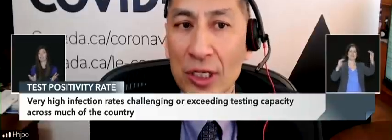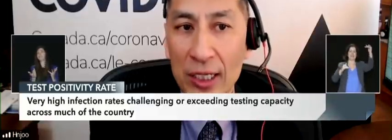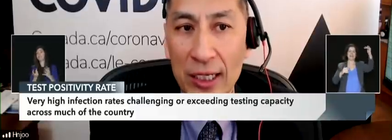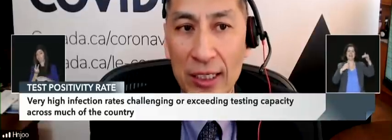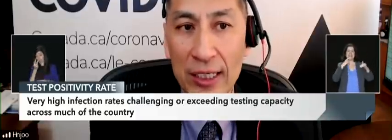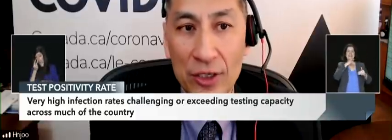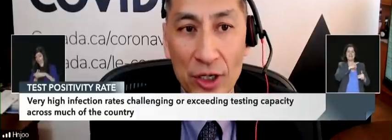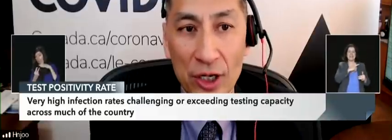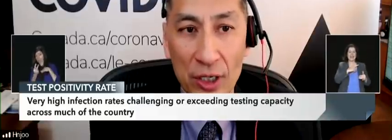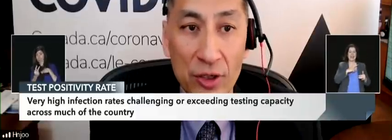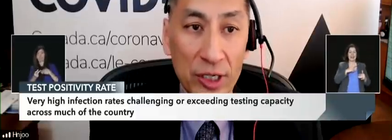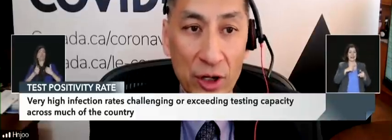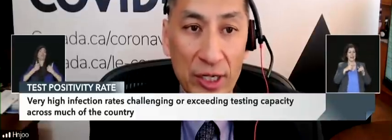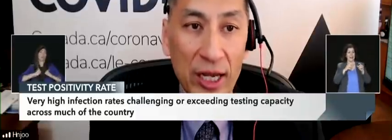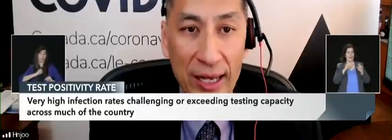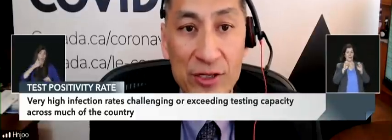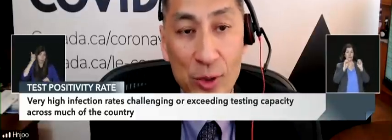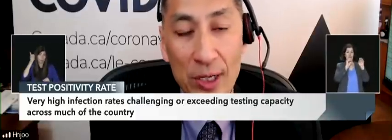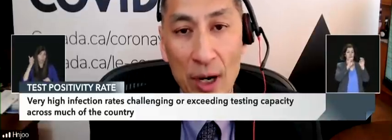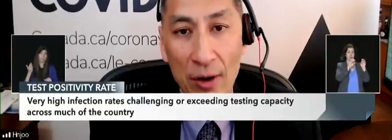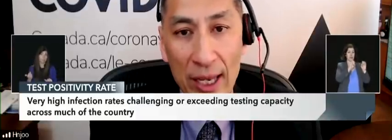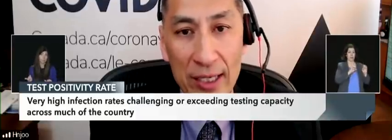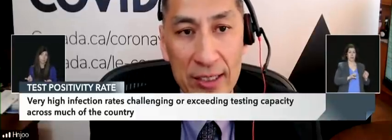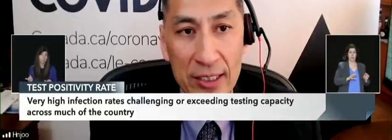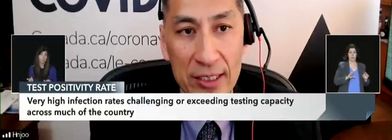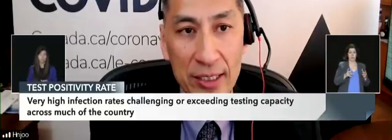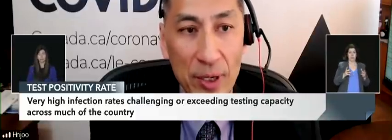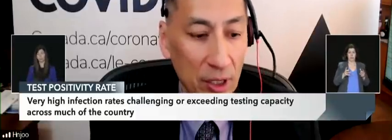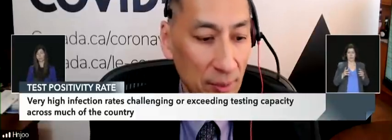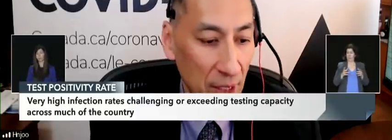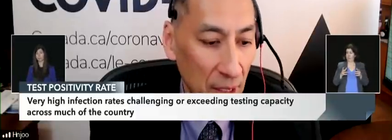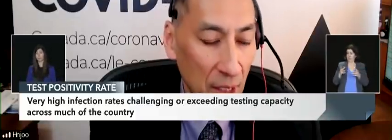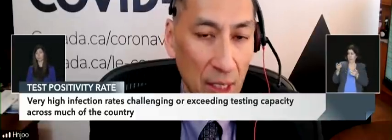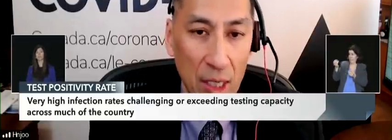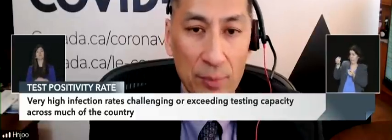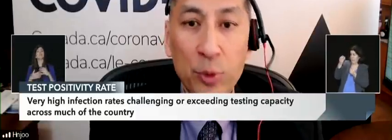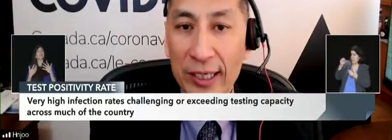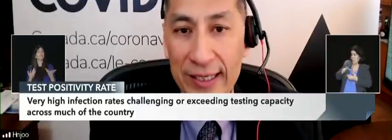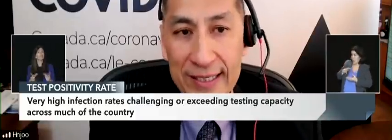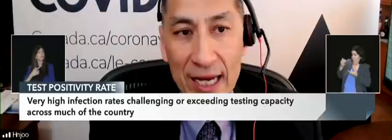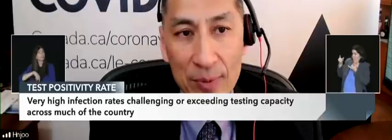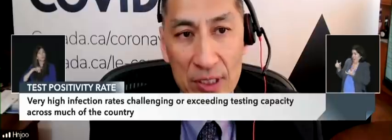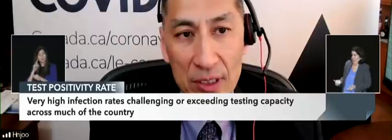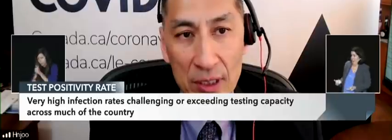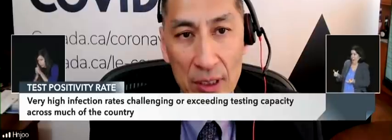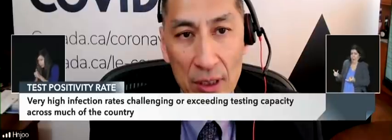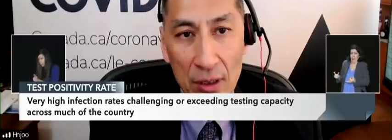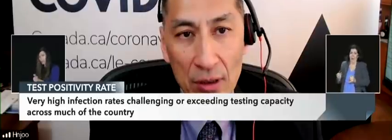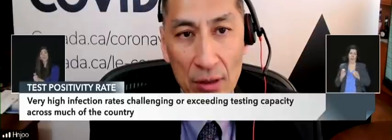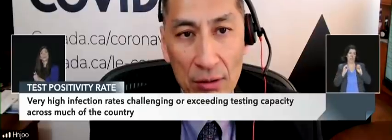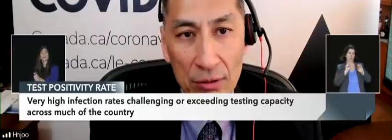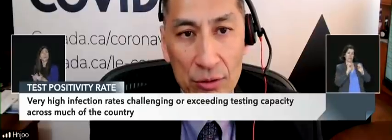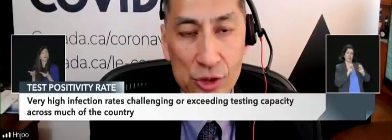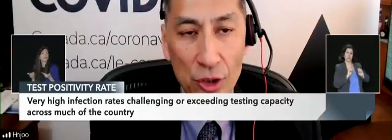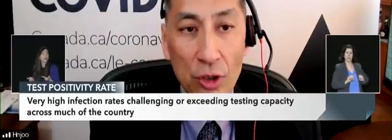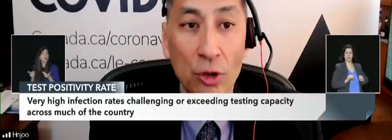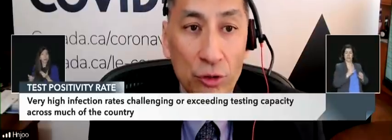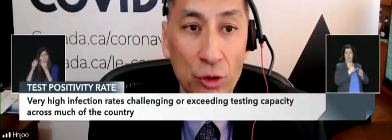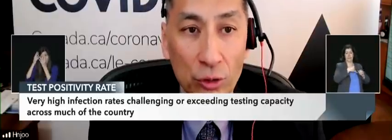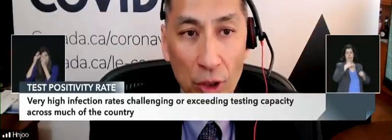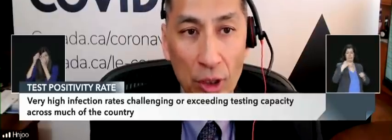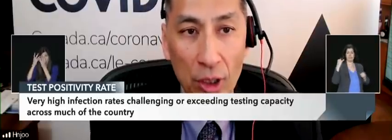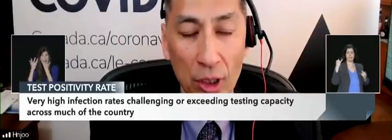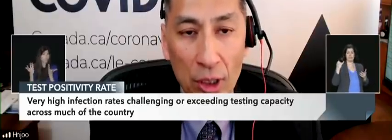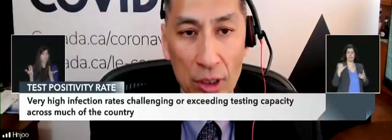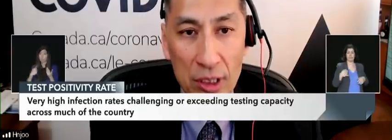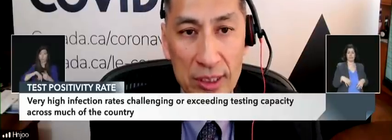c'est basé sur les données en a actuellement et ce n pas comme une boule de cristal parce que toujours